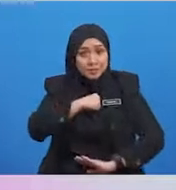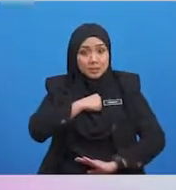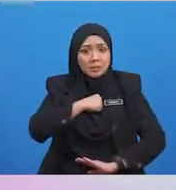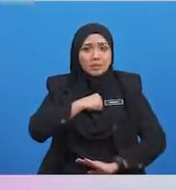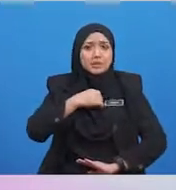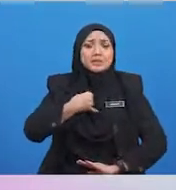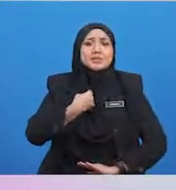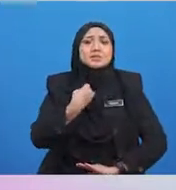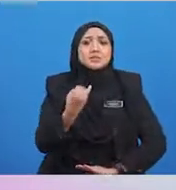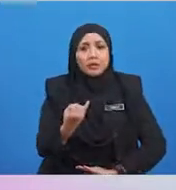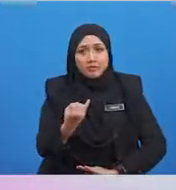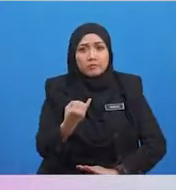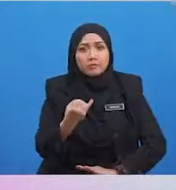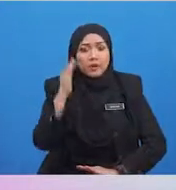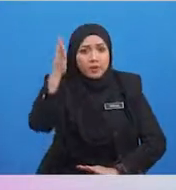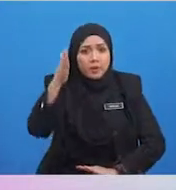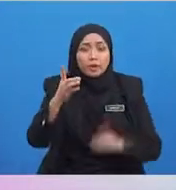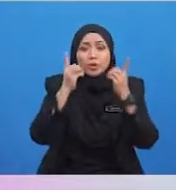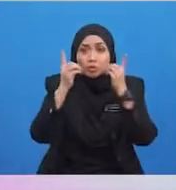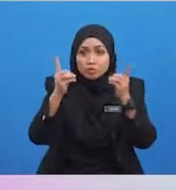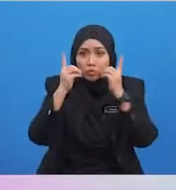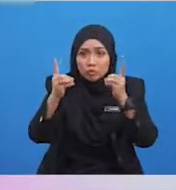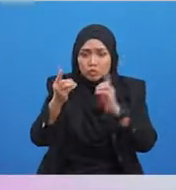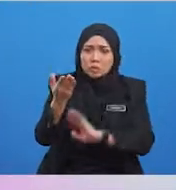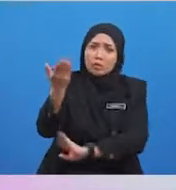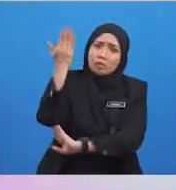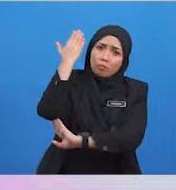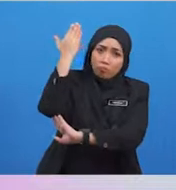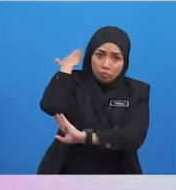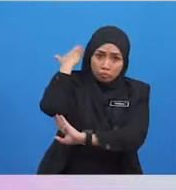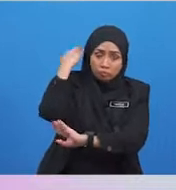menginsafi akan dosa-dosanya yang lalu.